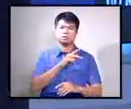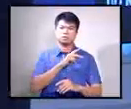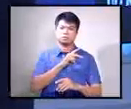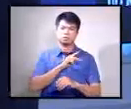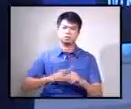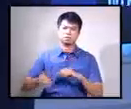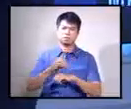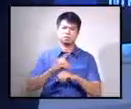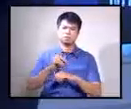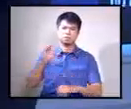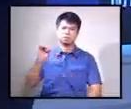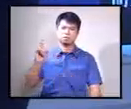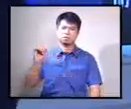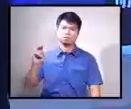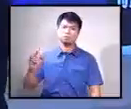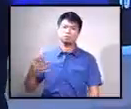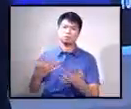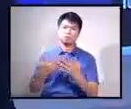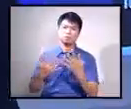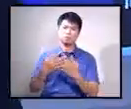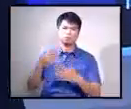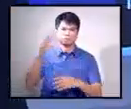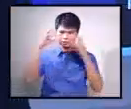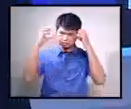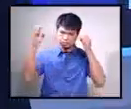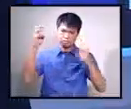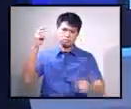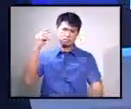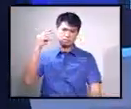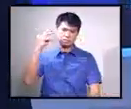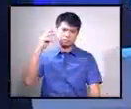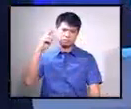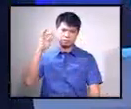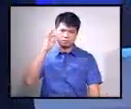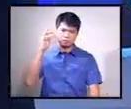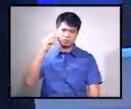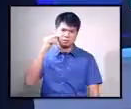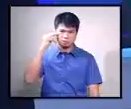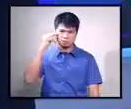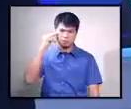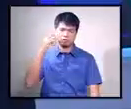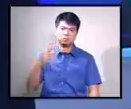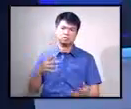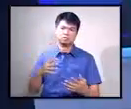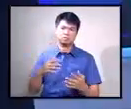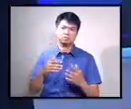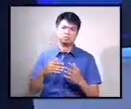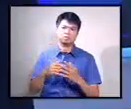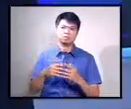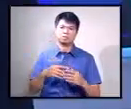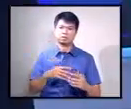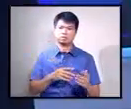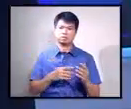Pero kinulong si Kloma ni Pangulong Marcos noong 1972 sa kasong usurpation of authority. Ang pakilala kasi ni Kloma sa sarili